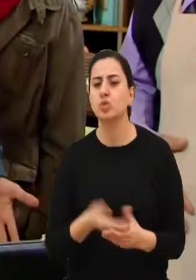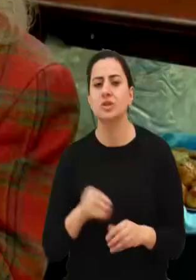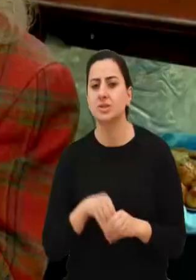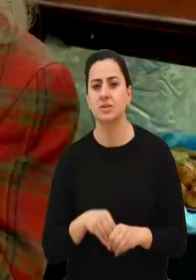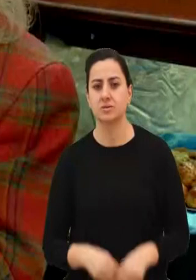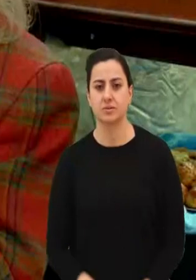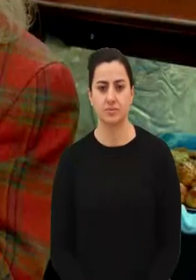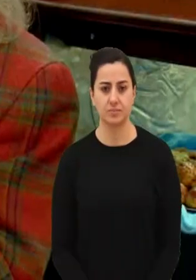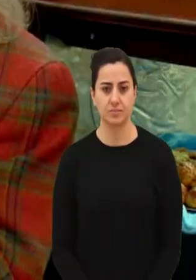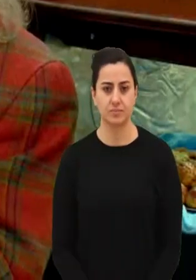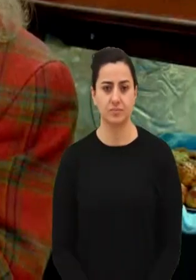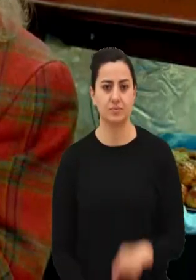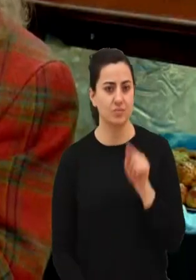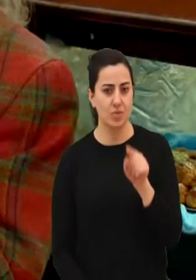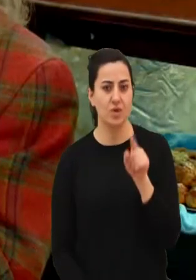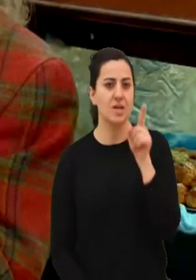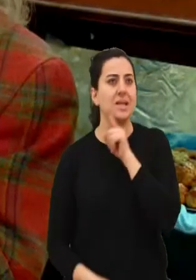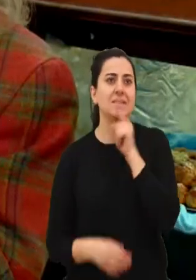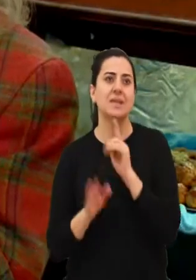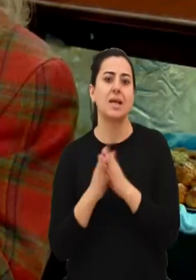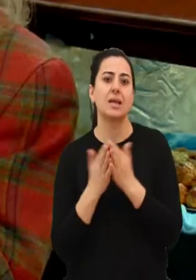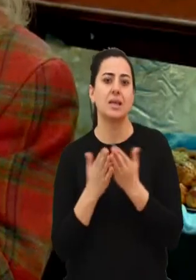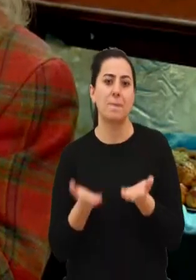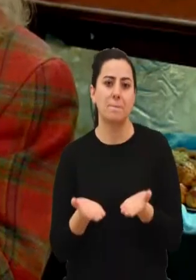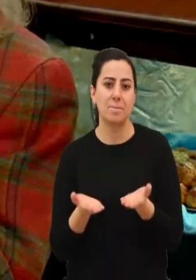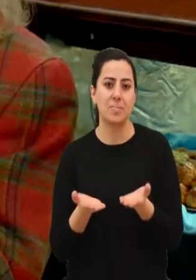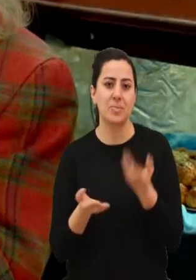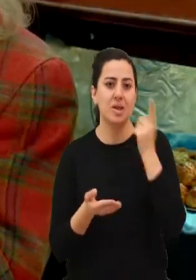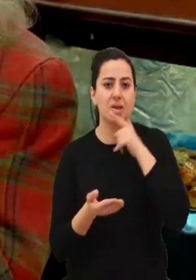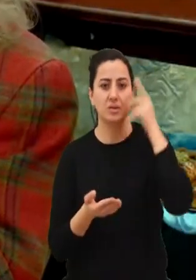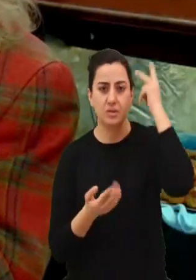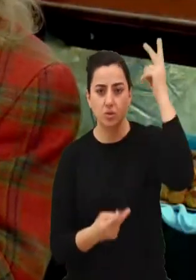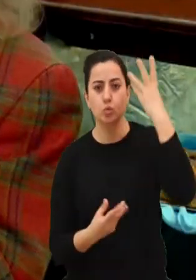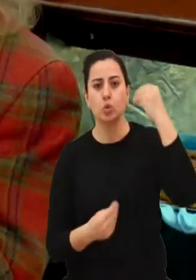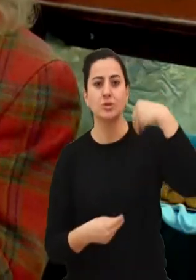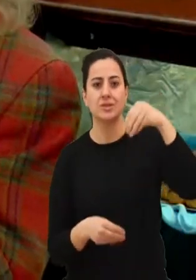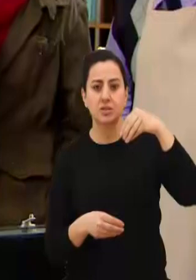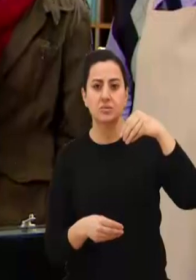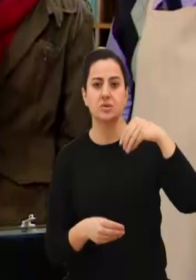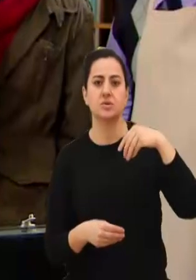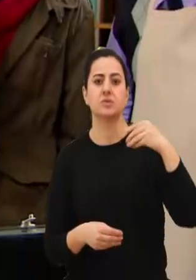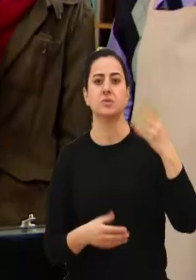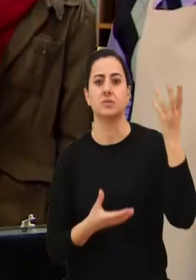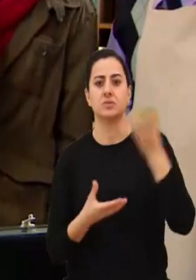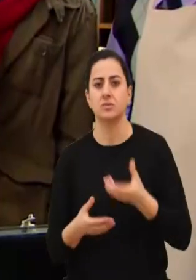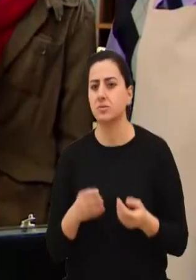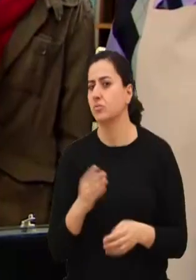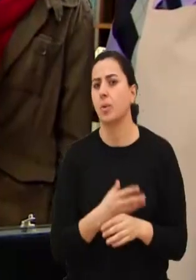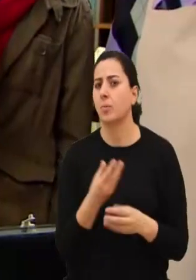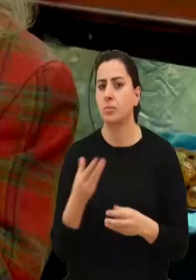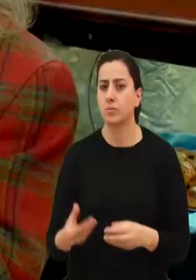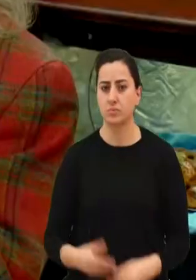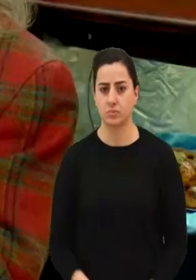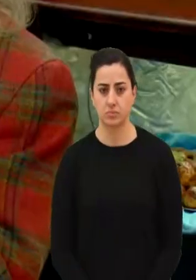bu? Bu bir İngilizce kitap komiserim. Oh. İngiltere'de çok satılan bir kitap. Sende ne işi var Basri abi